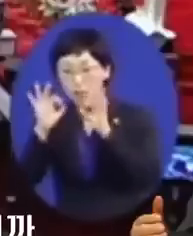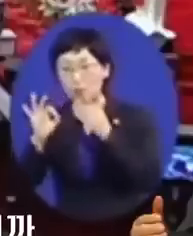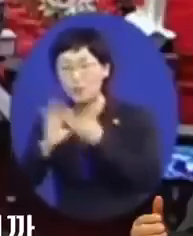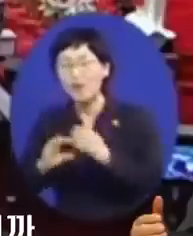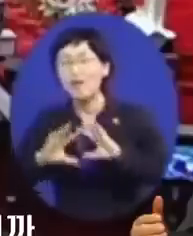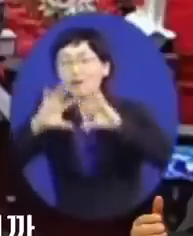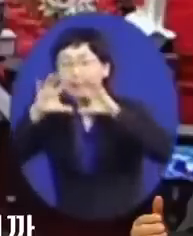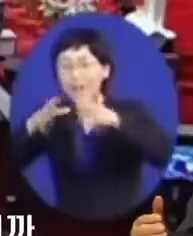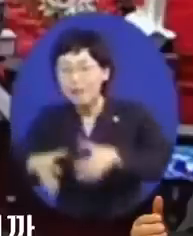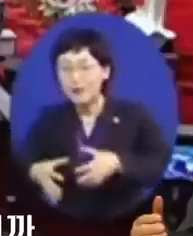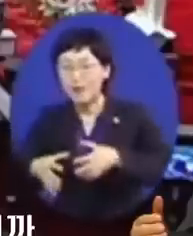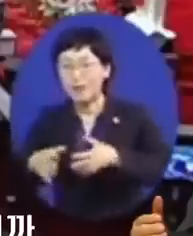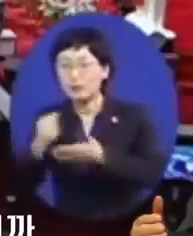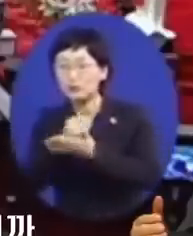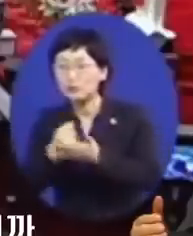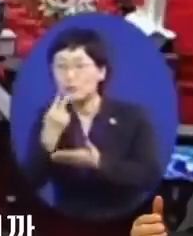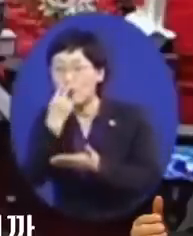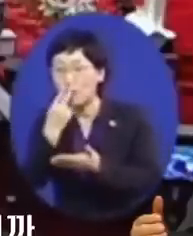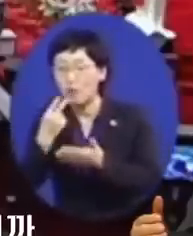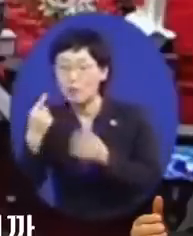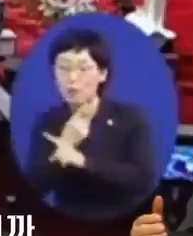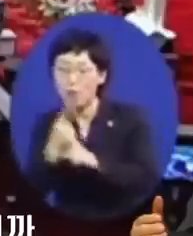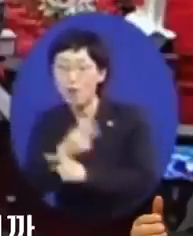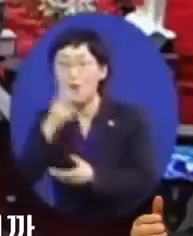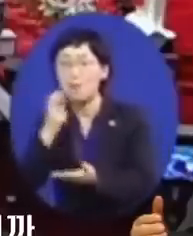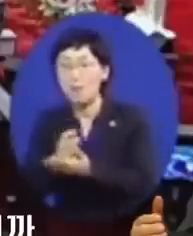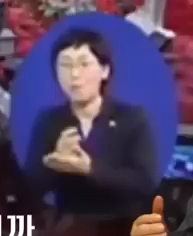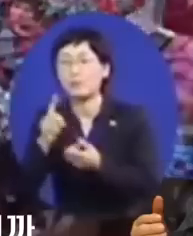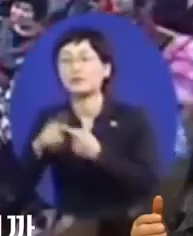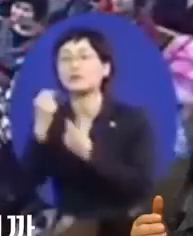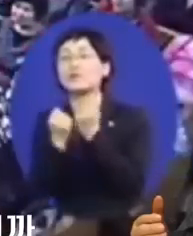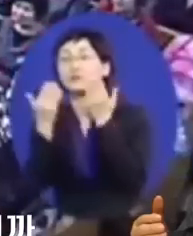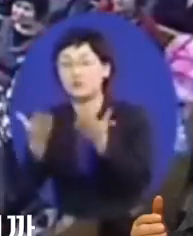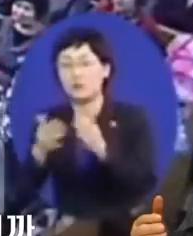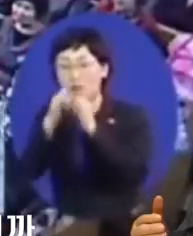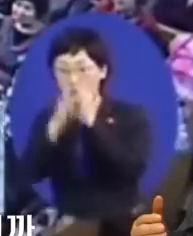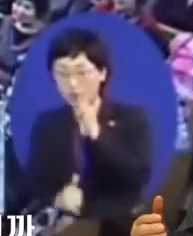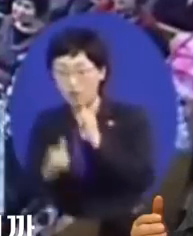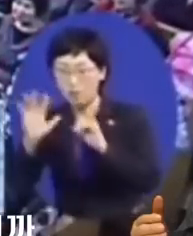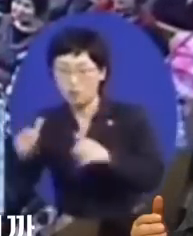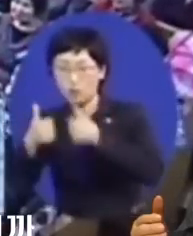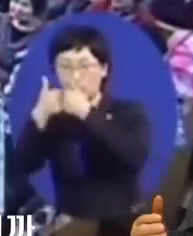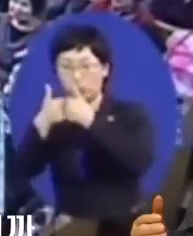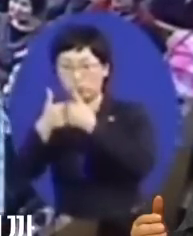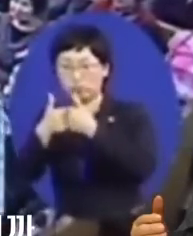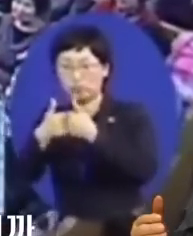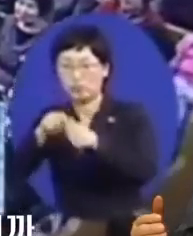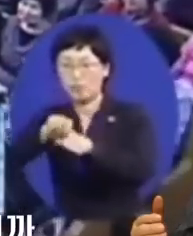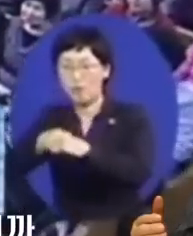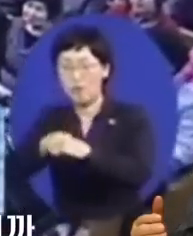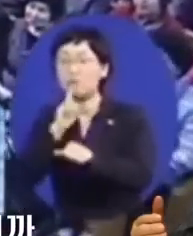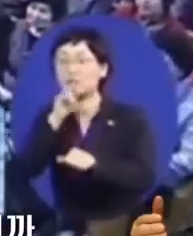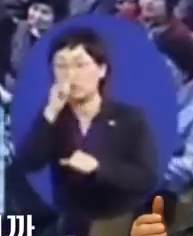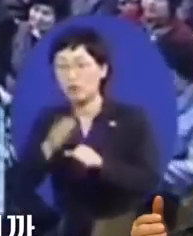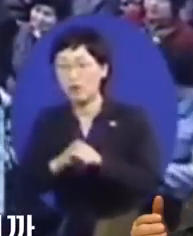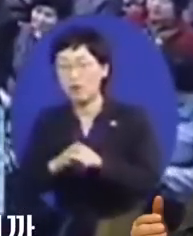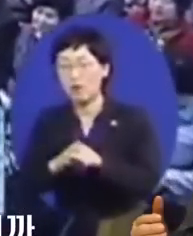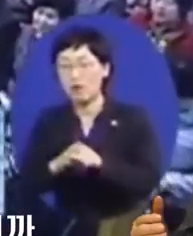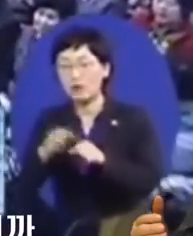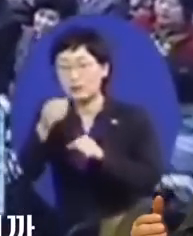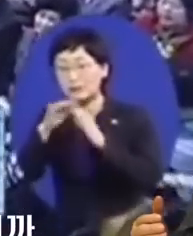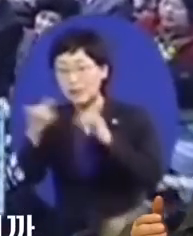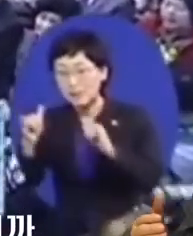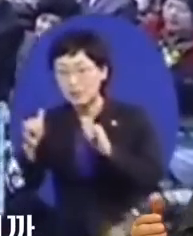움직이는 가장 중요한 법칙을 설명했습니다. 즉 역사는 도전과 응전이라는 것입니다. 인류 문명의